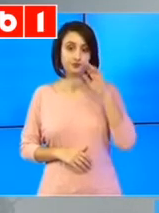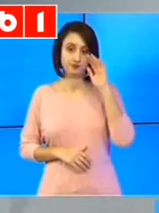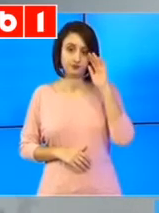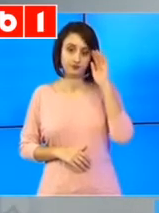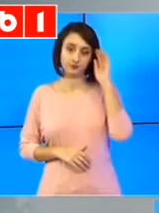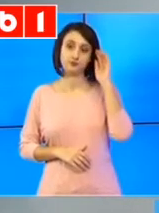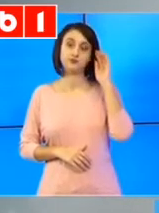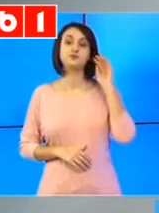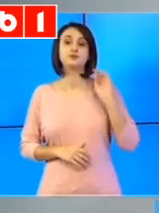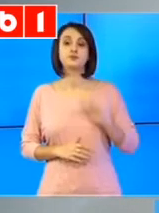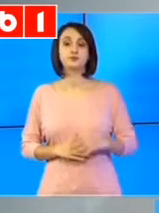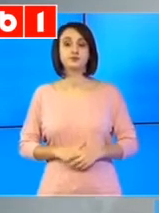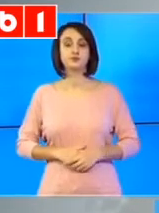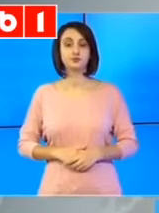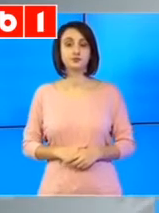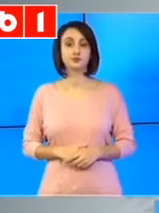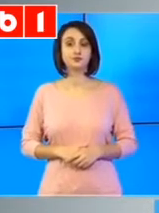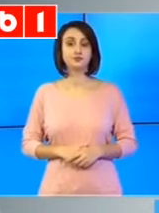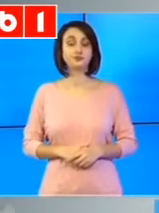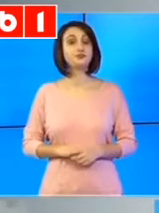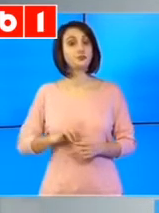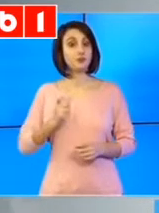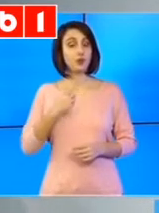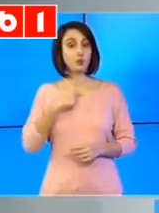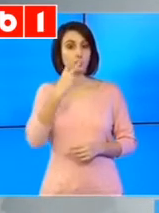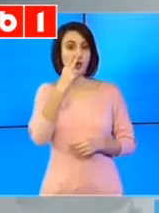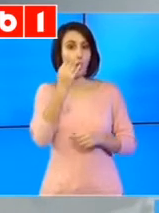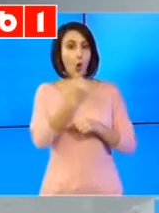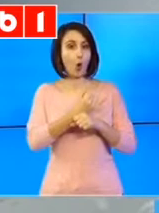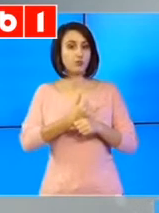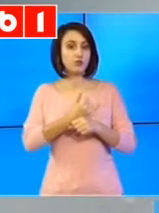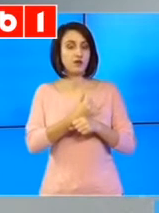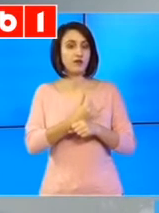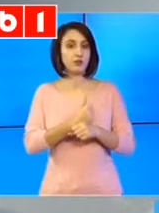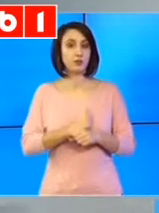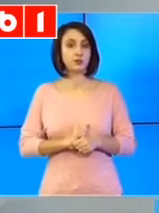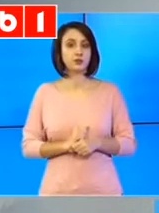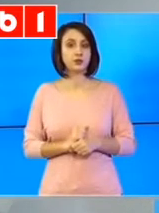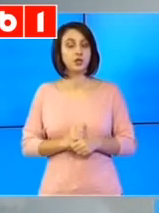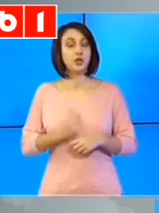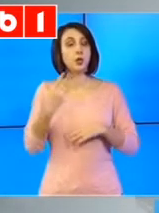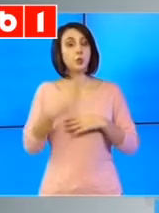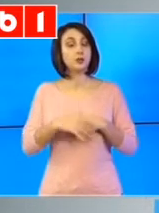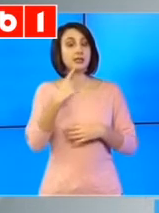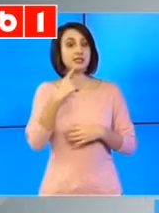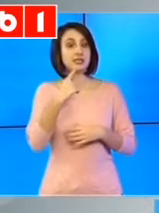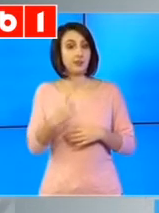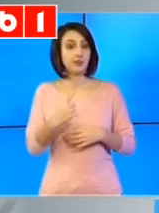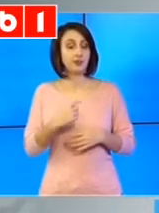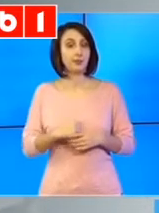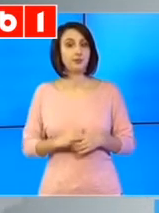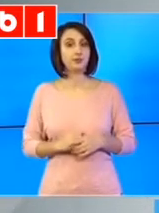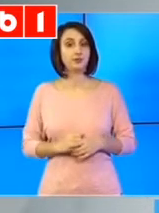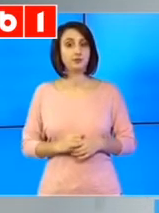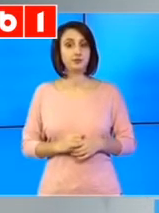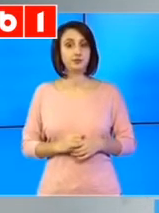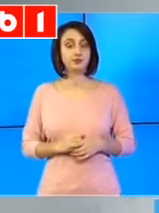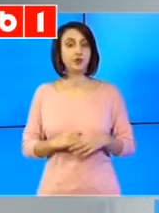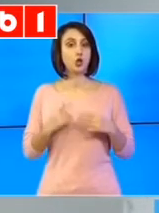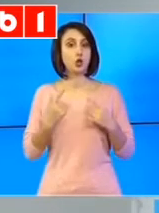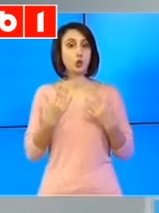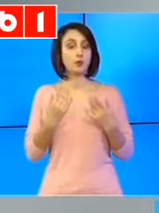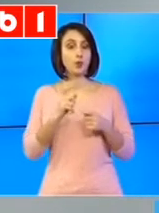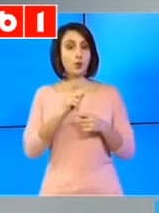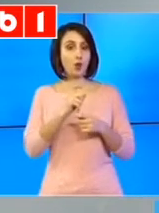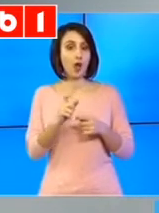pentru sărbătorile de iarnă. Am putut să constatăm că în ultimele săptămâni